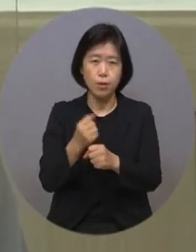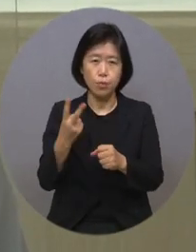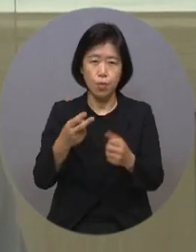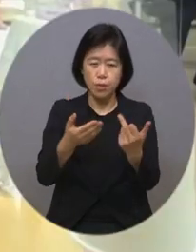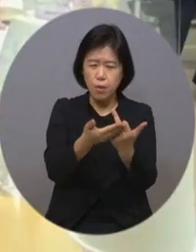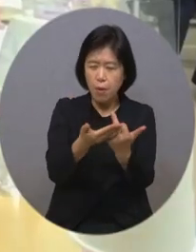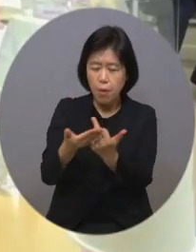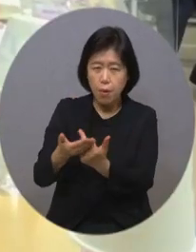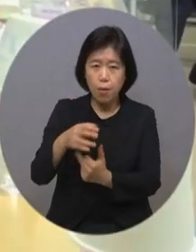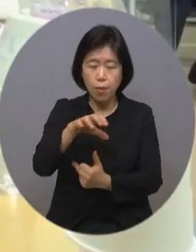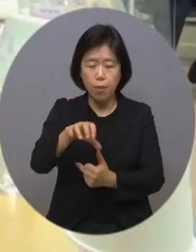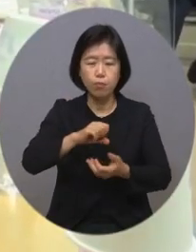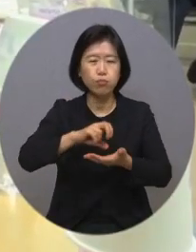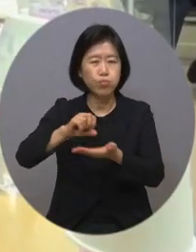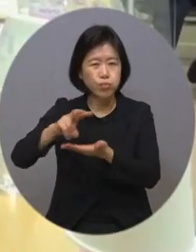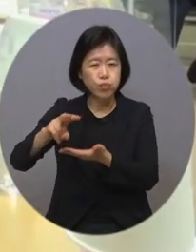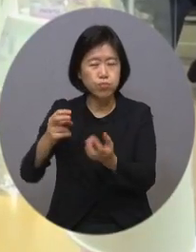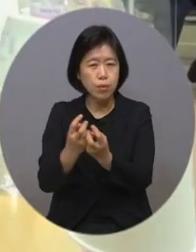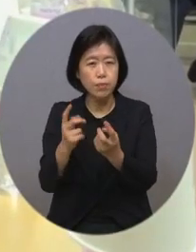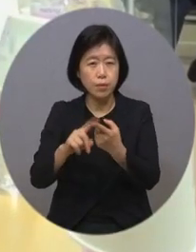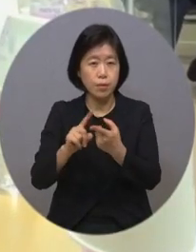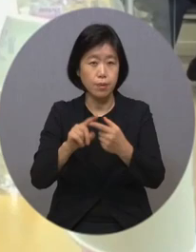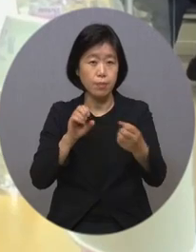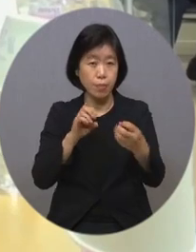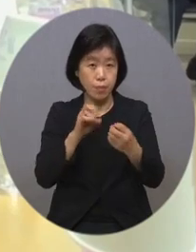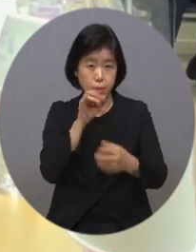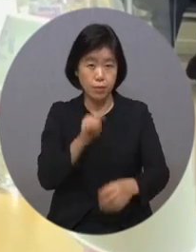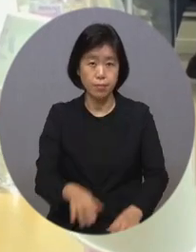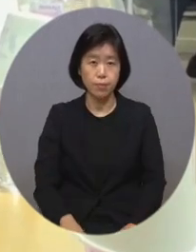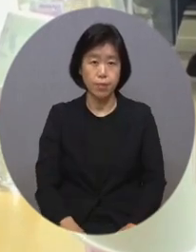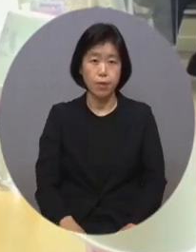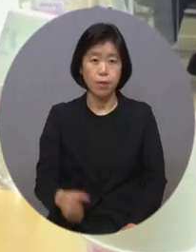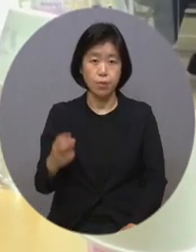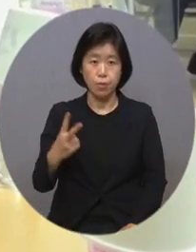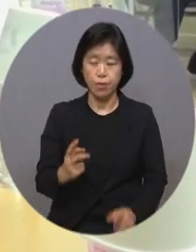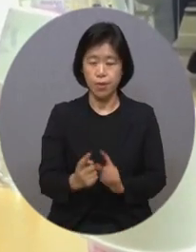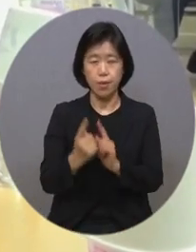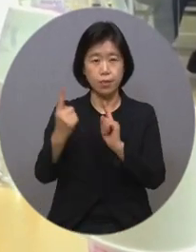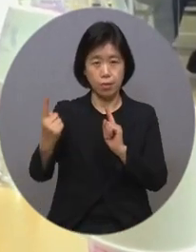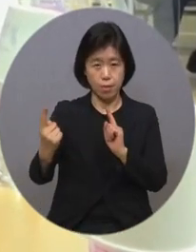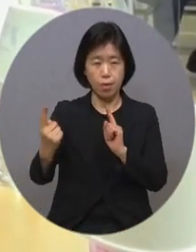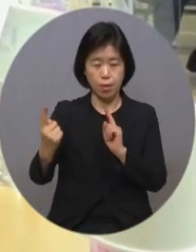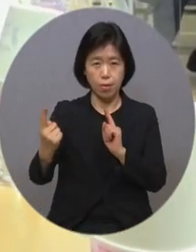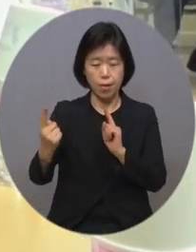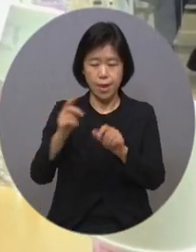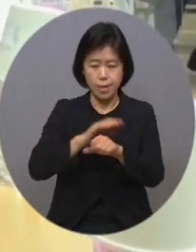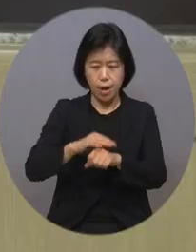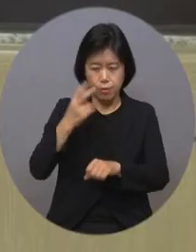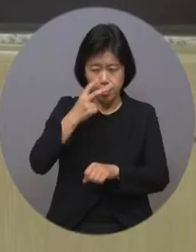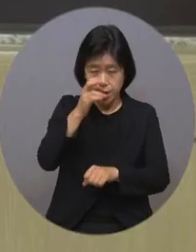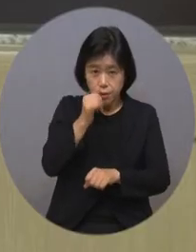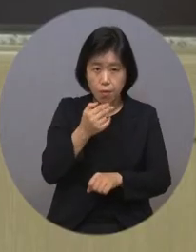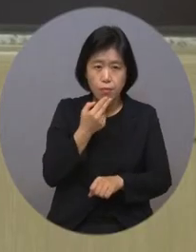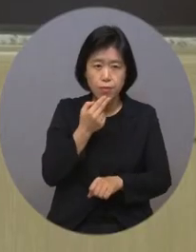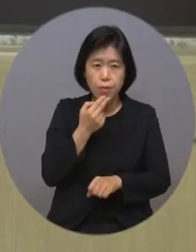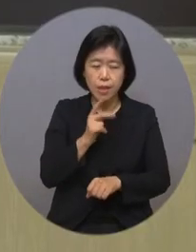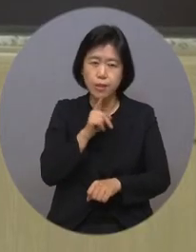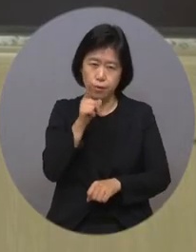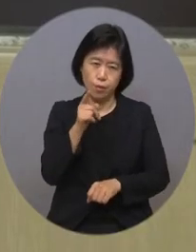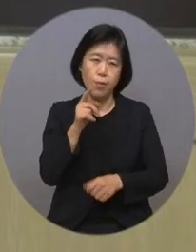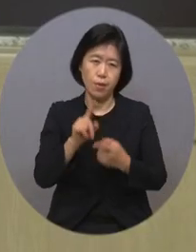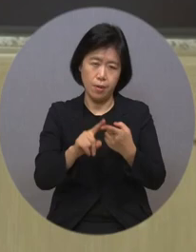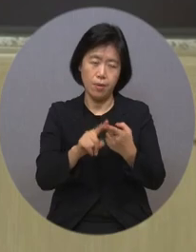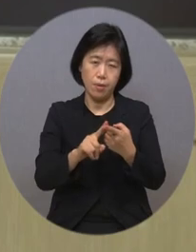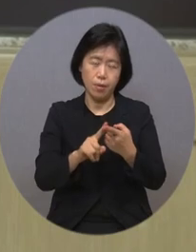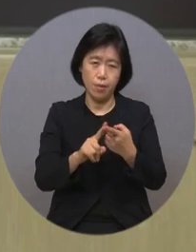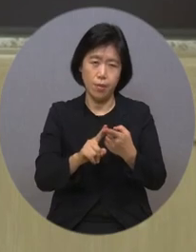안내했습니다. 또한 회의에서는 사회적 거리두기 위반 신고 대응반을 편성 운영해 선제적 방역을 추진할